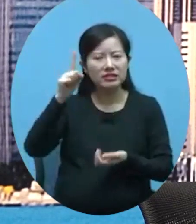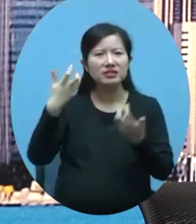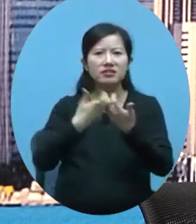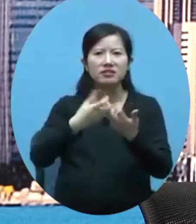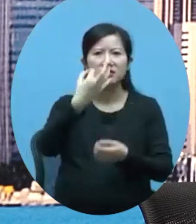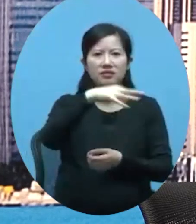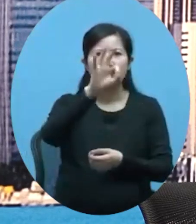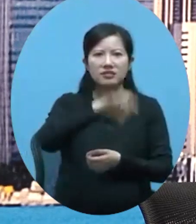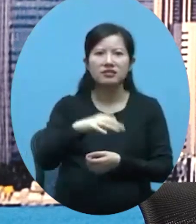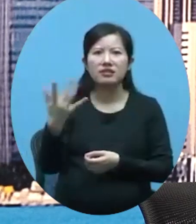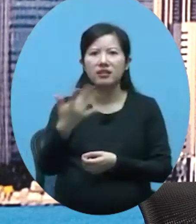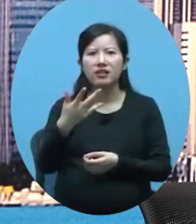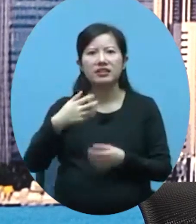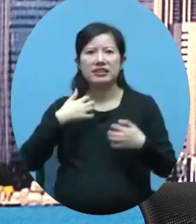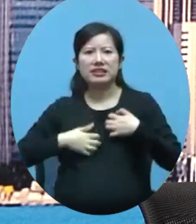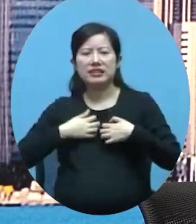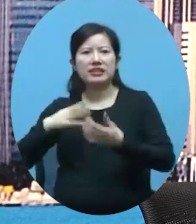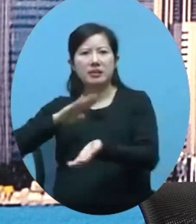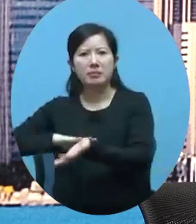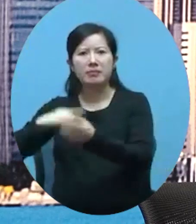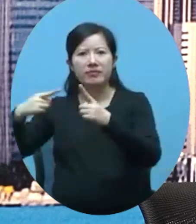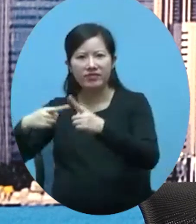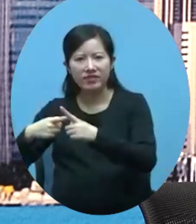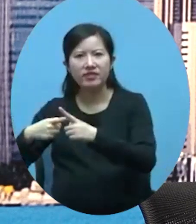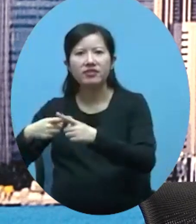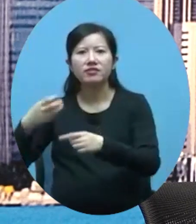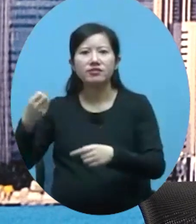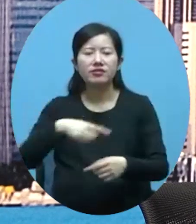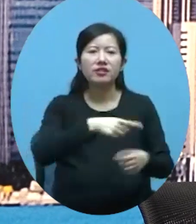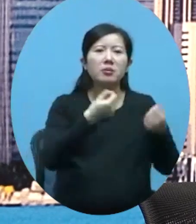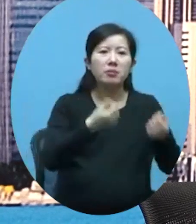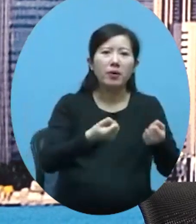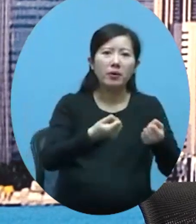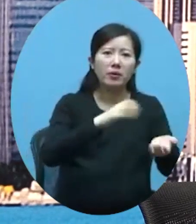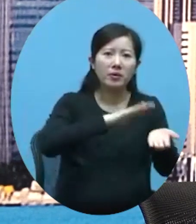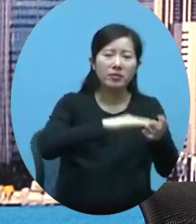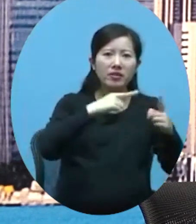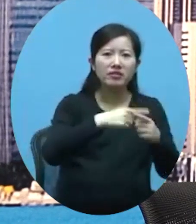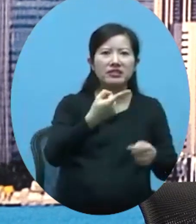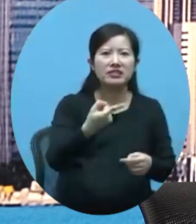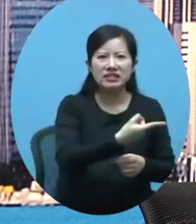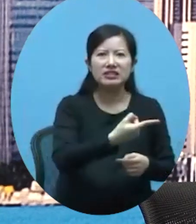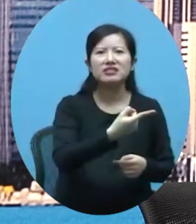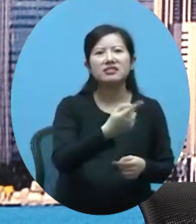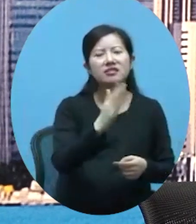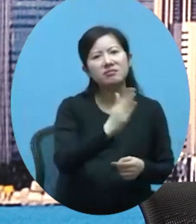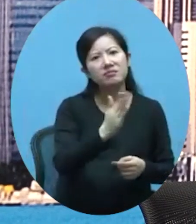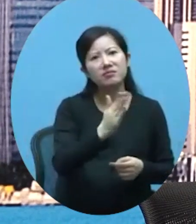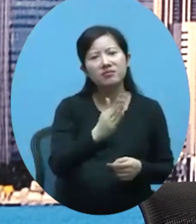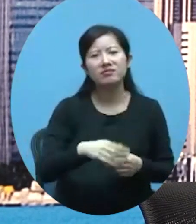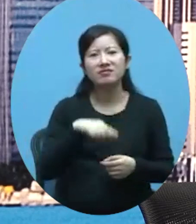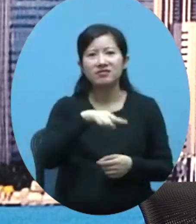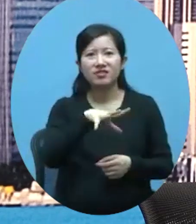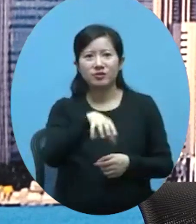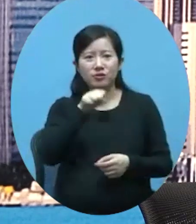个急症室的病人接近一万个普通科门诊的病人那这个用量